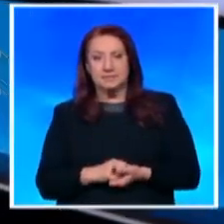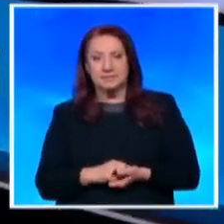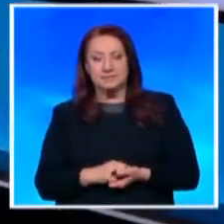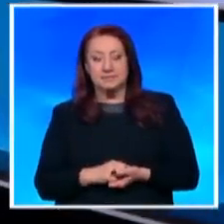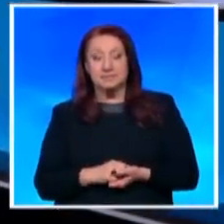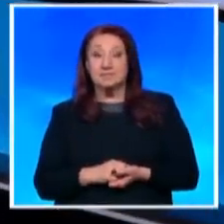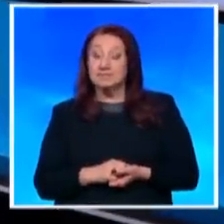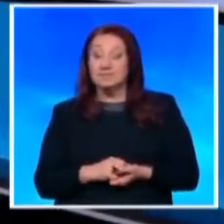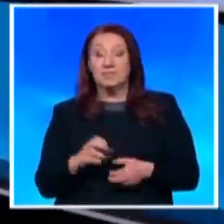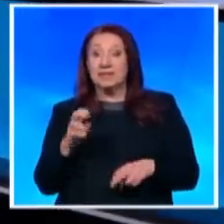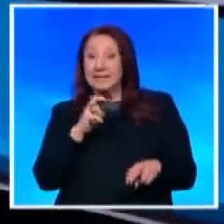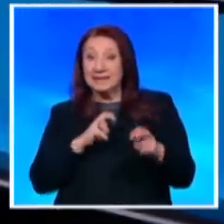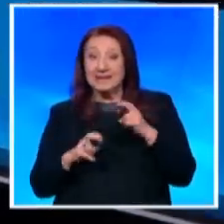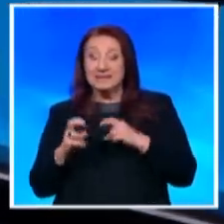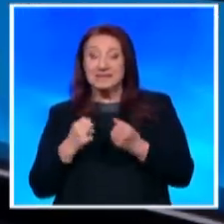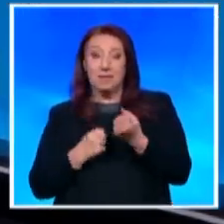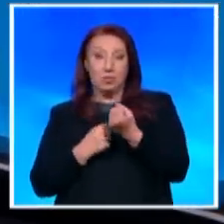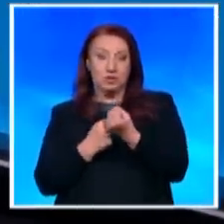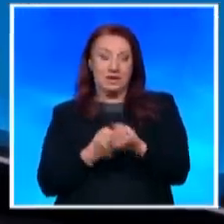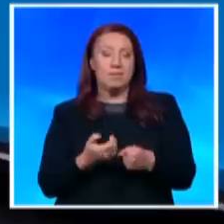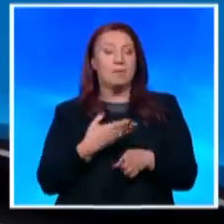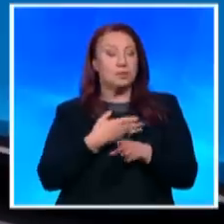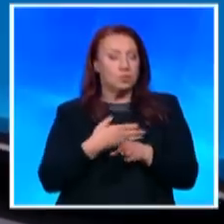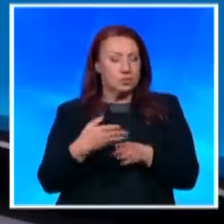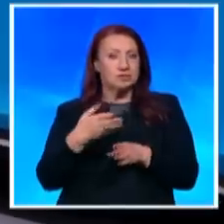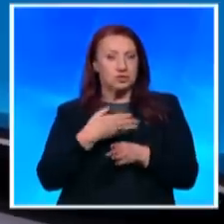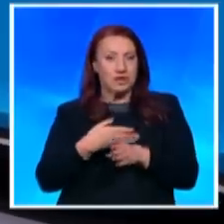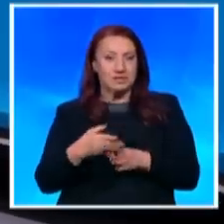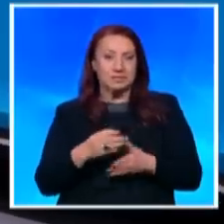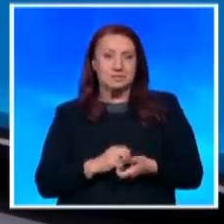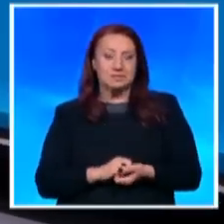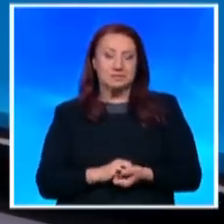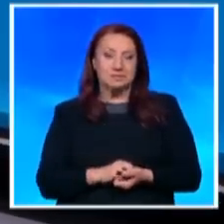на подкрепа продължава до последно. Митил Маринов обобщава. Добър вечер.